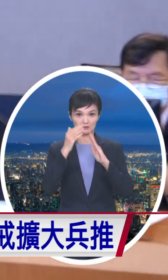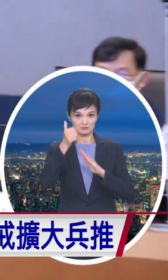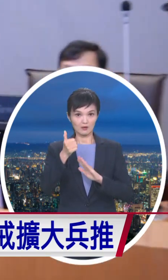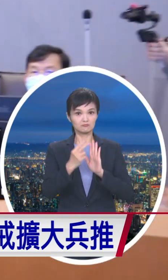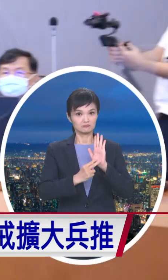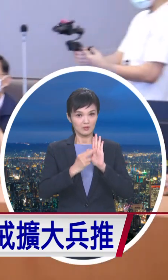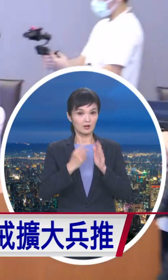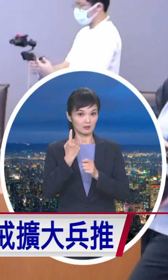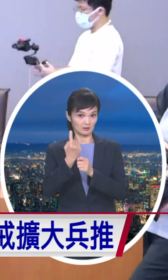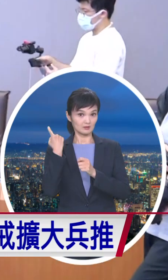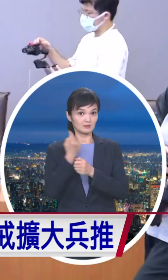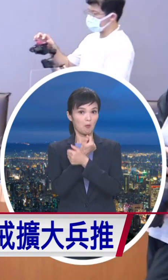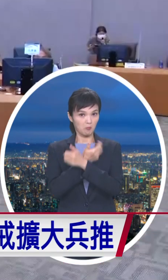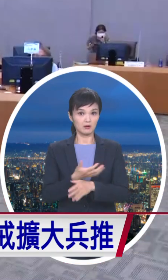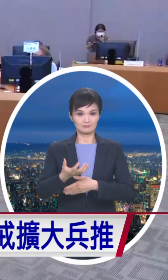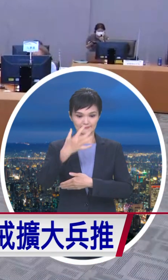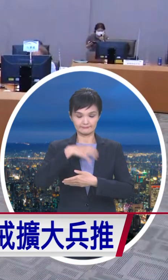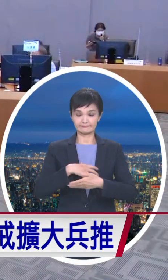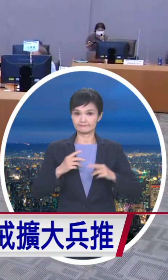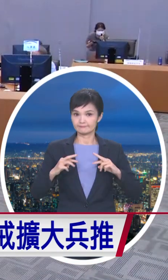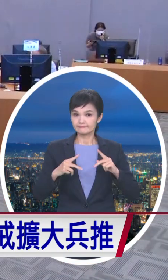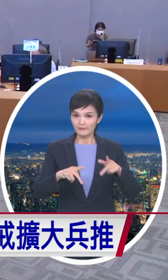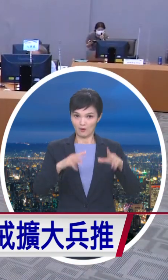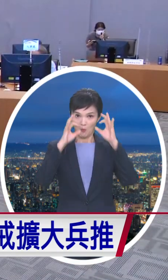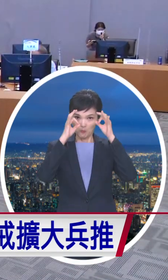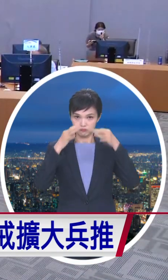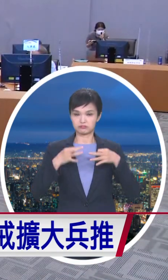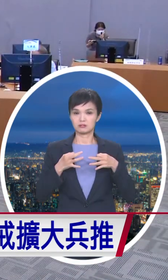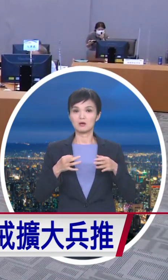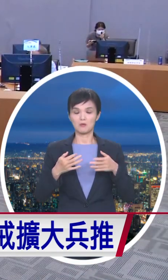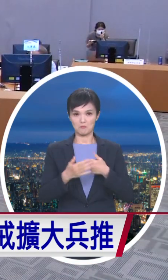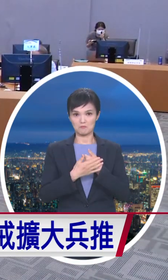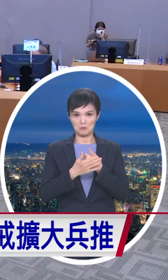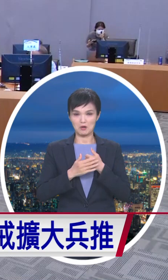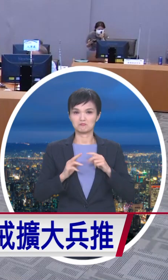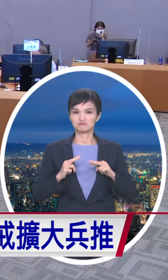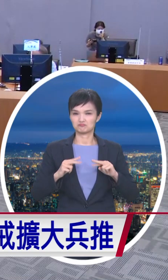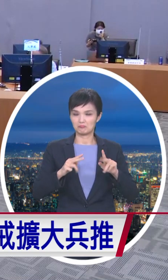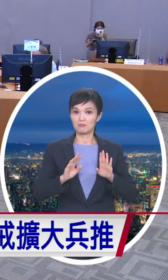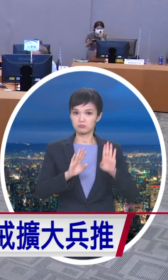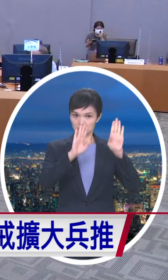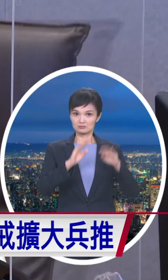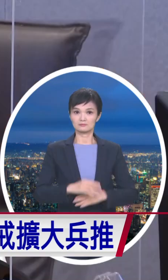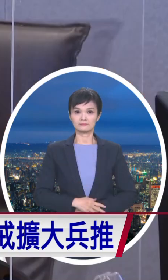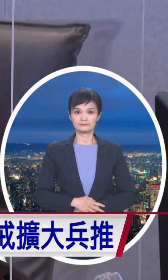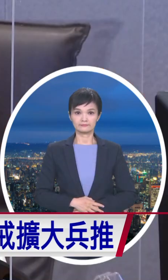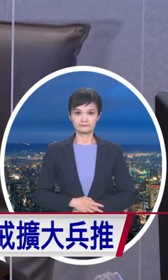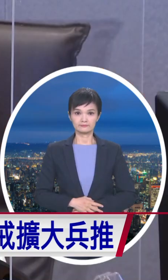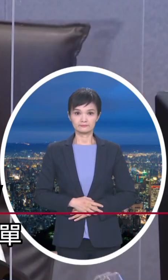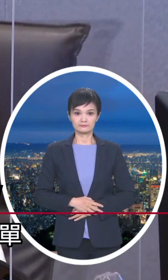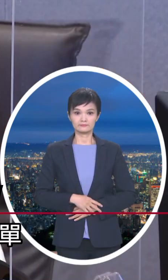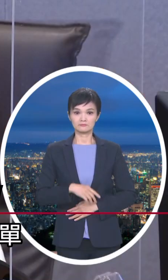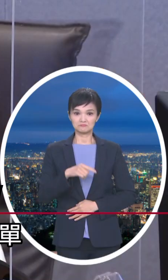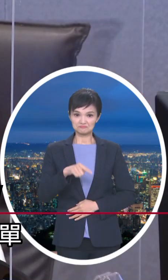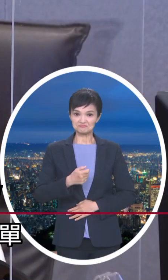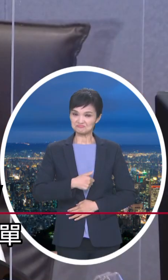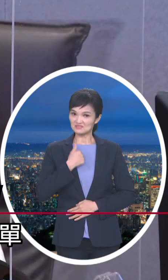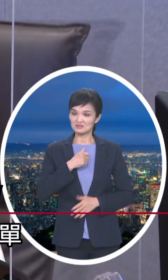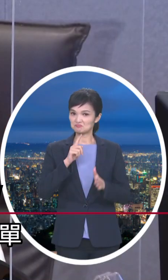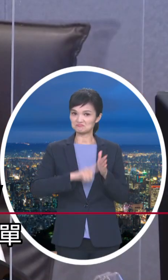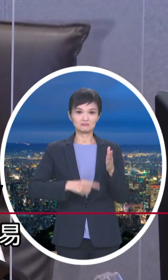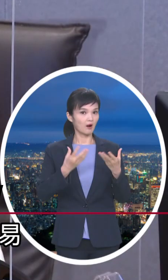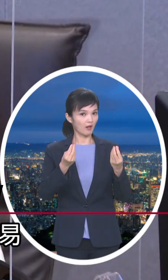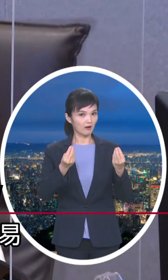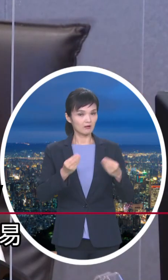要把累积一年的防疫经验加进来，找出所有可能发生的问题，检讨进进。 其实这没有你们想象那么简单，因